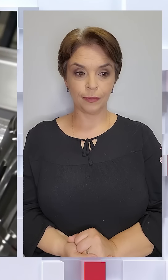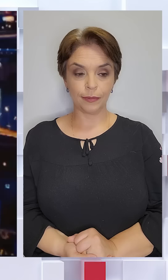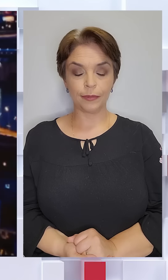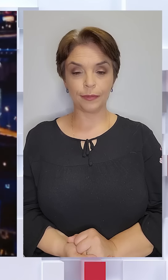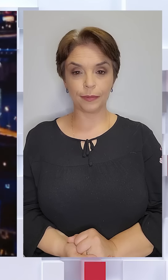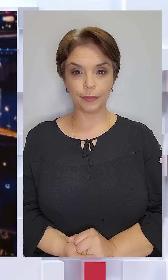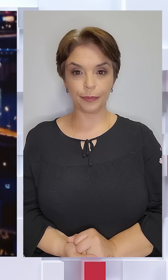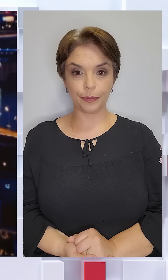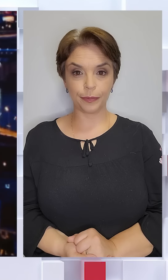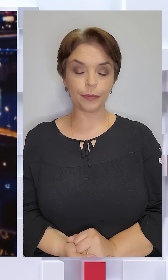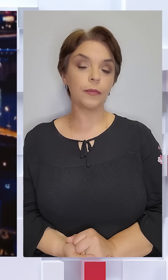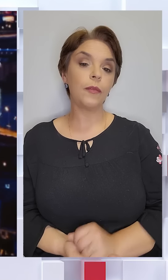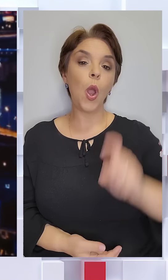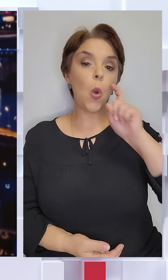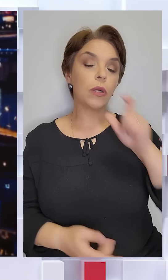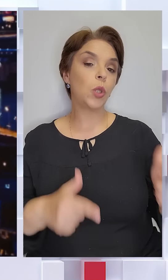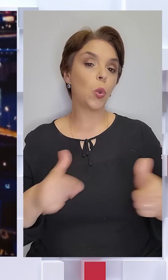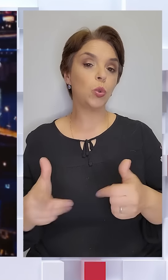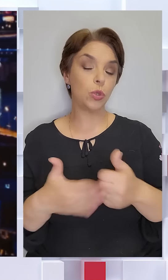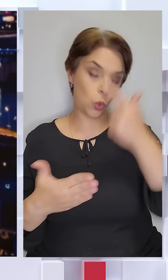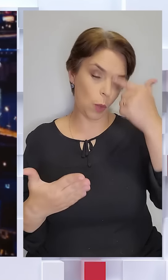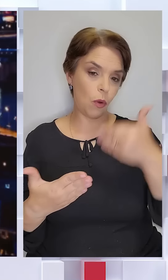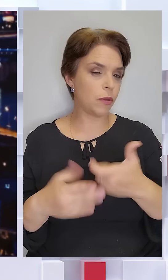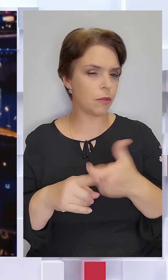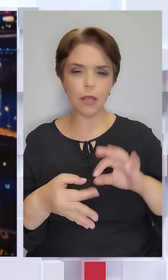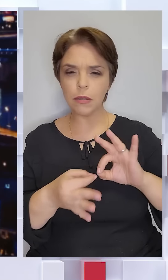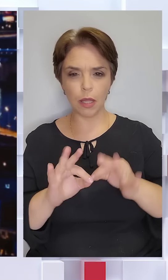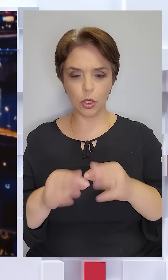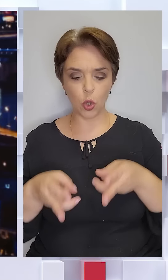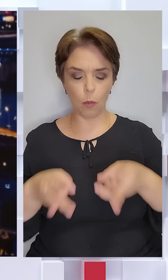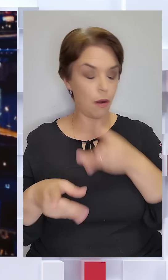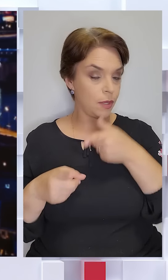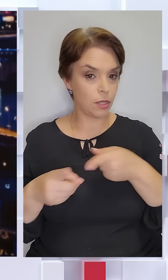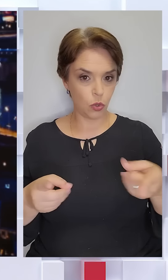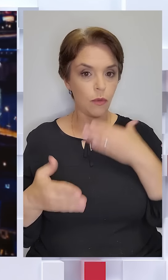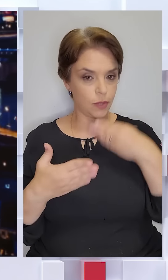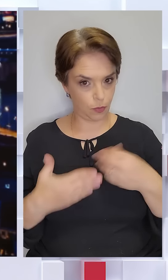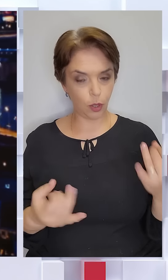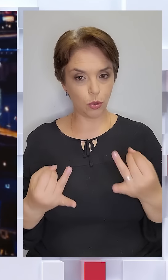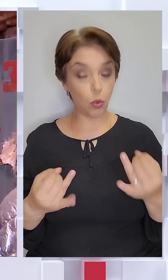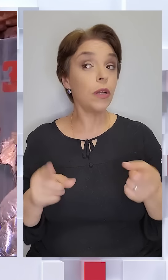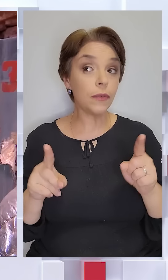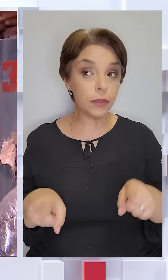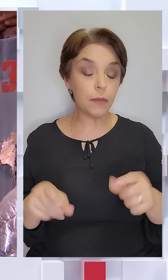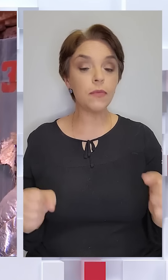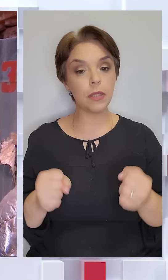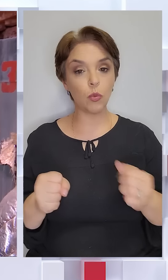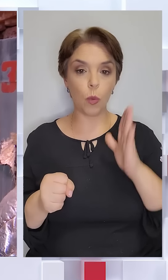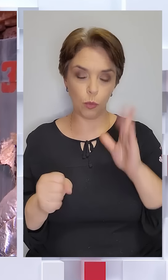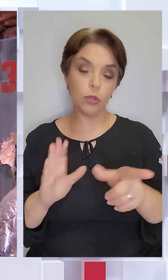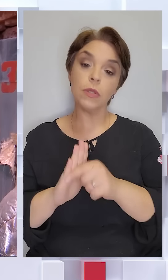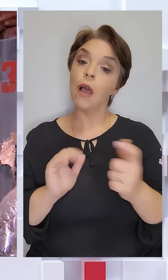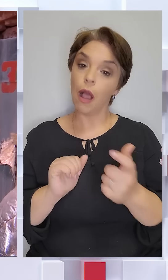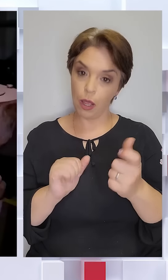новини. Україна готується до, ймовірно, найскладнішого опалювального сезону в своїй історії. Втім, взимку будемо